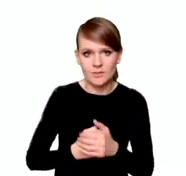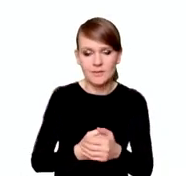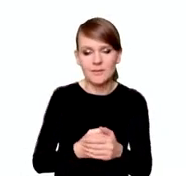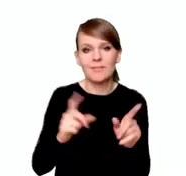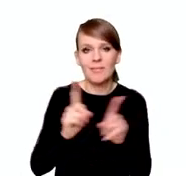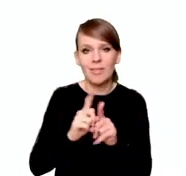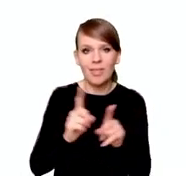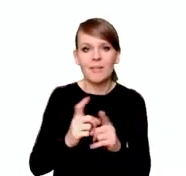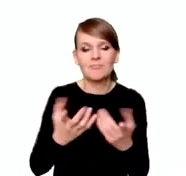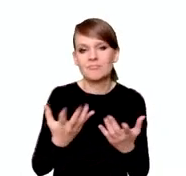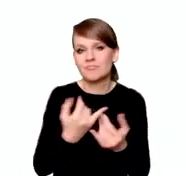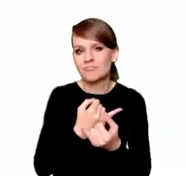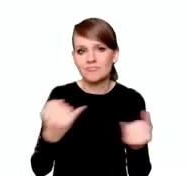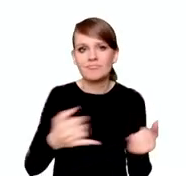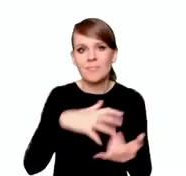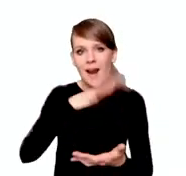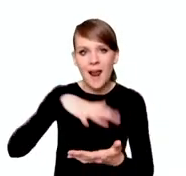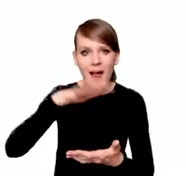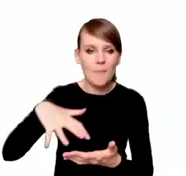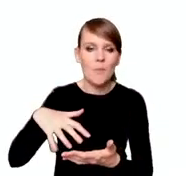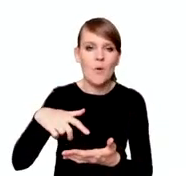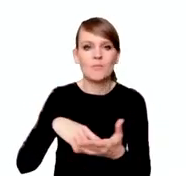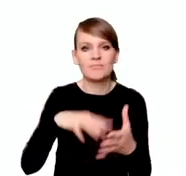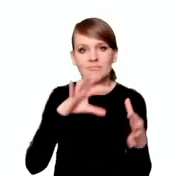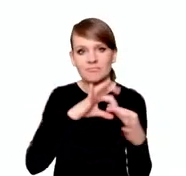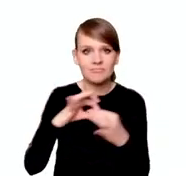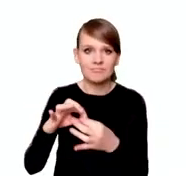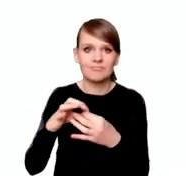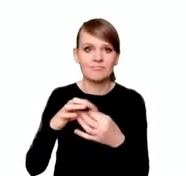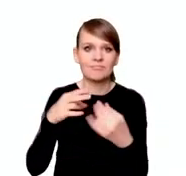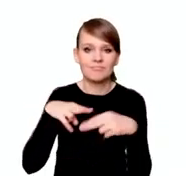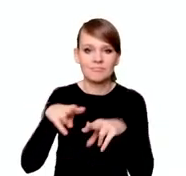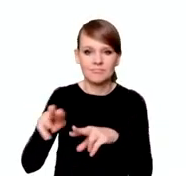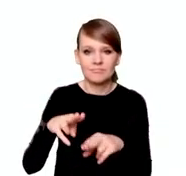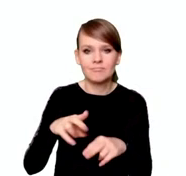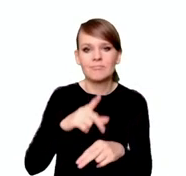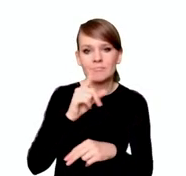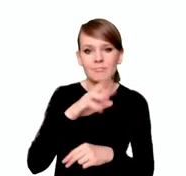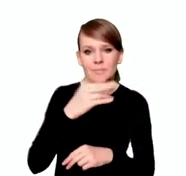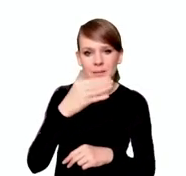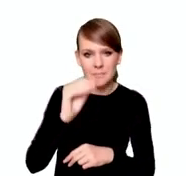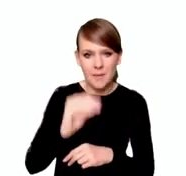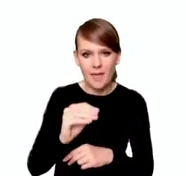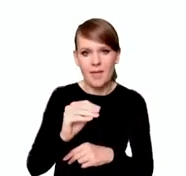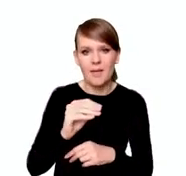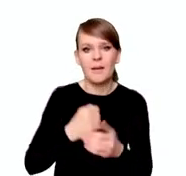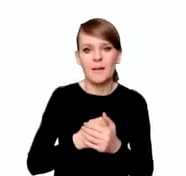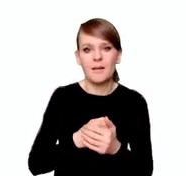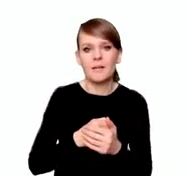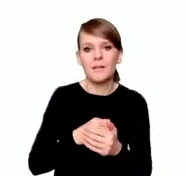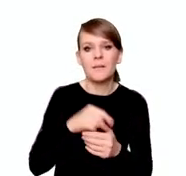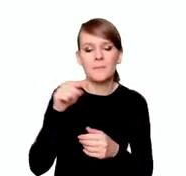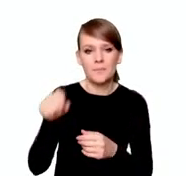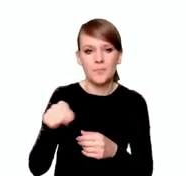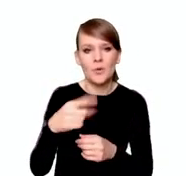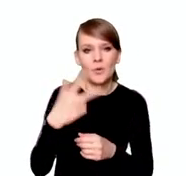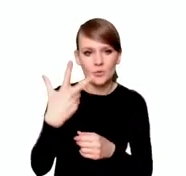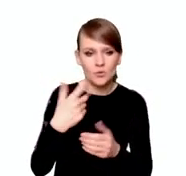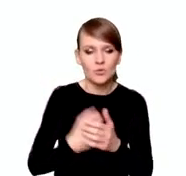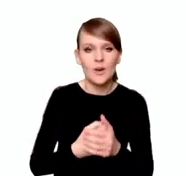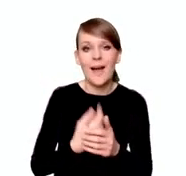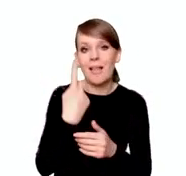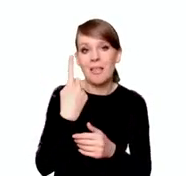które związane są z przynależnością do PRIME, 3 wskazania i jedna uczelnia, jeden respondent odpowiedział, że